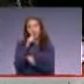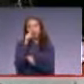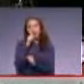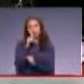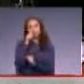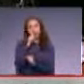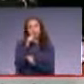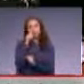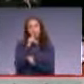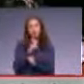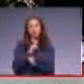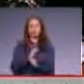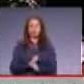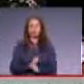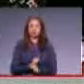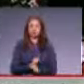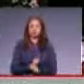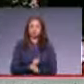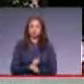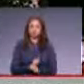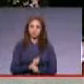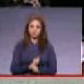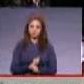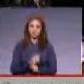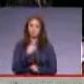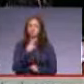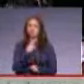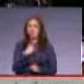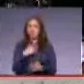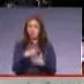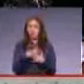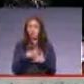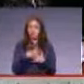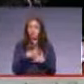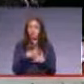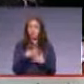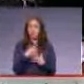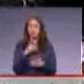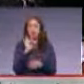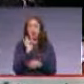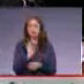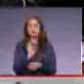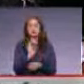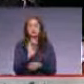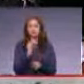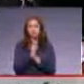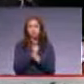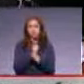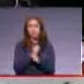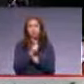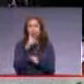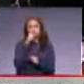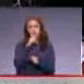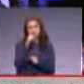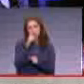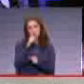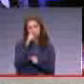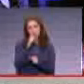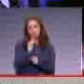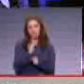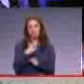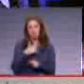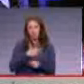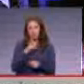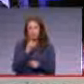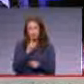عشان يستحمل. لو حد ما بيحبهاش لا، ما قدرش استحمل، هيقولها باي باي على طول. هل